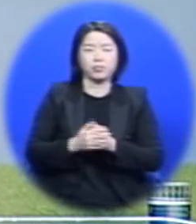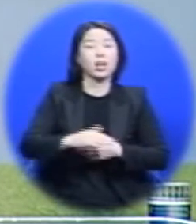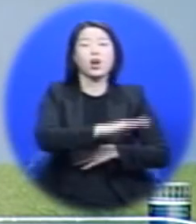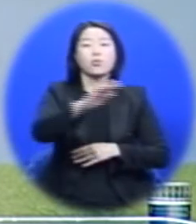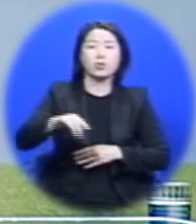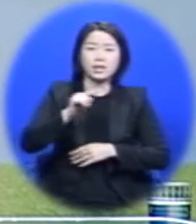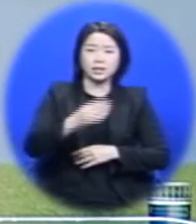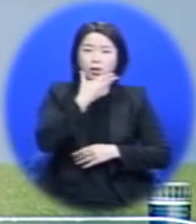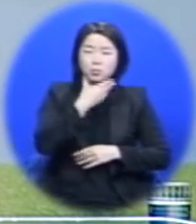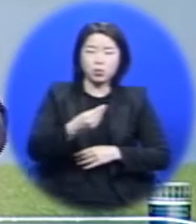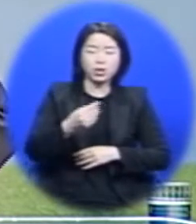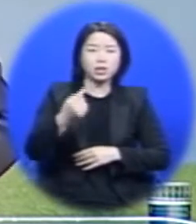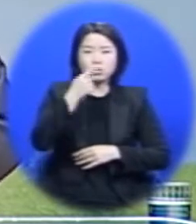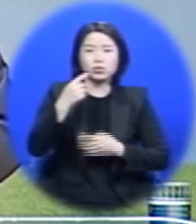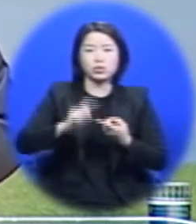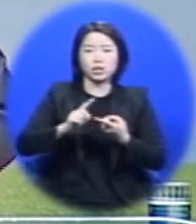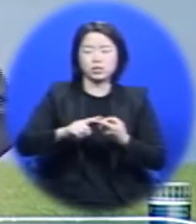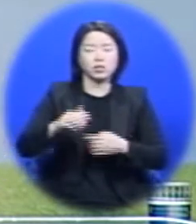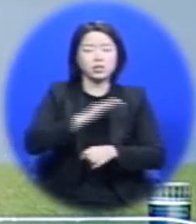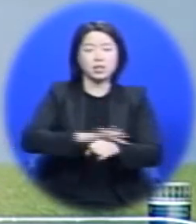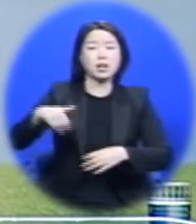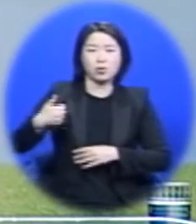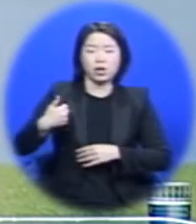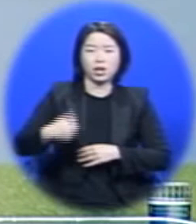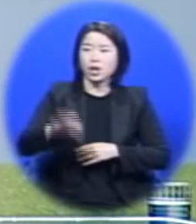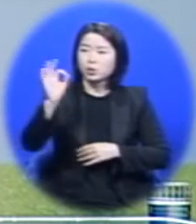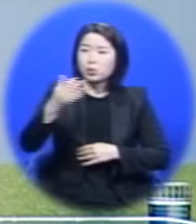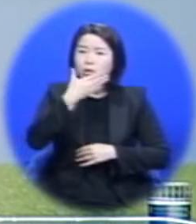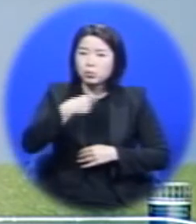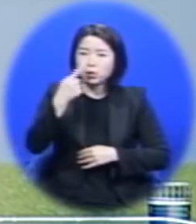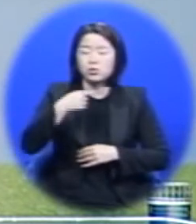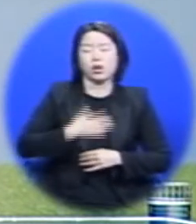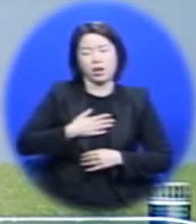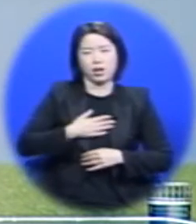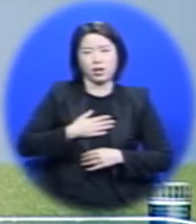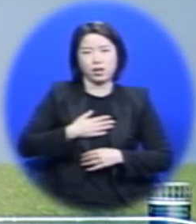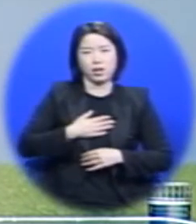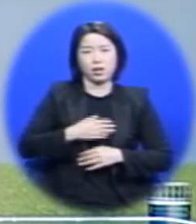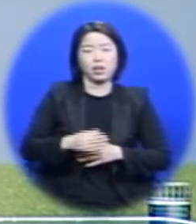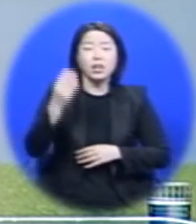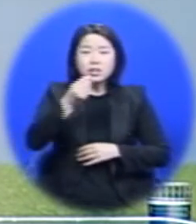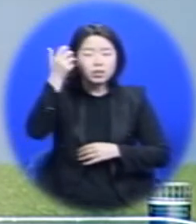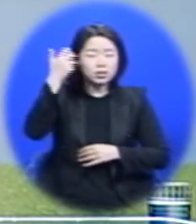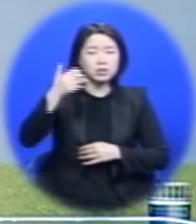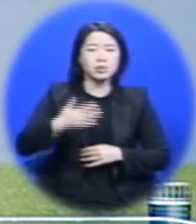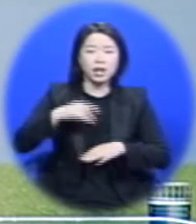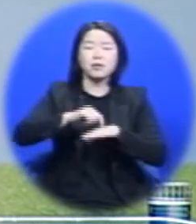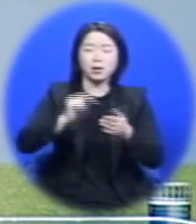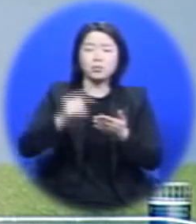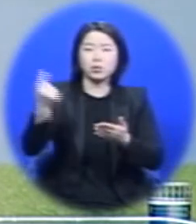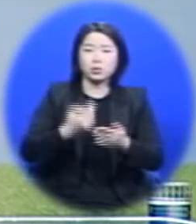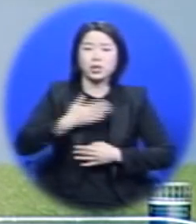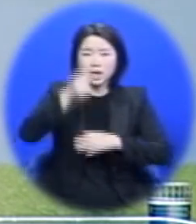우리는 그런 복이 복인 줄 잘 모르니까, 우리는 그냥 돈이 복인 줄 알고 살았으니까, 성령님이 내 마음에 오시고 나를